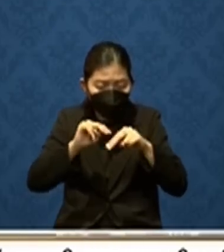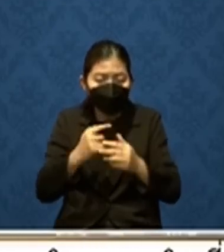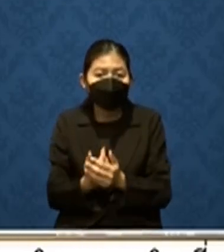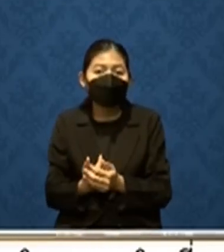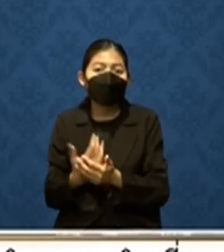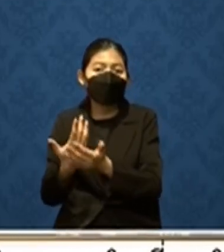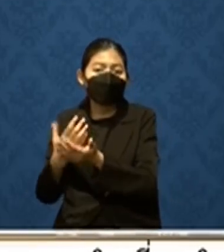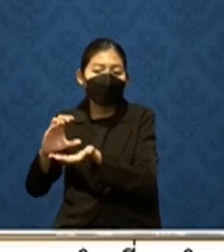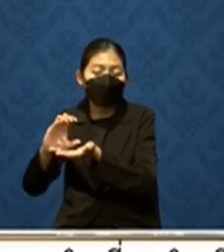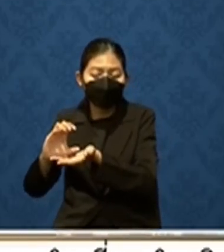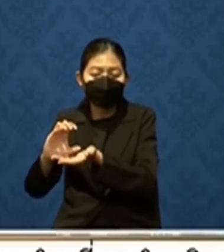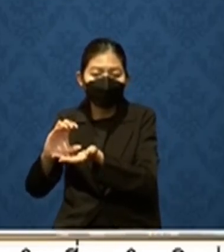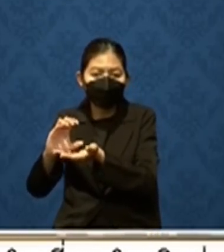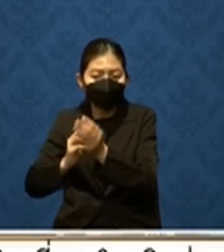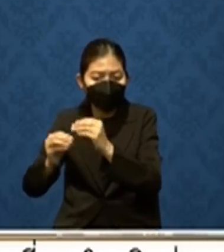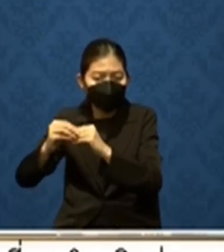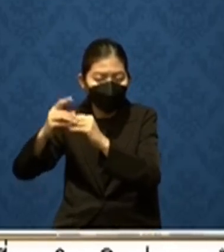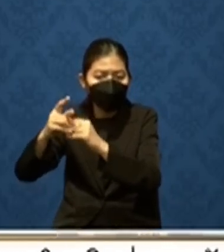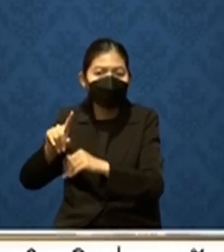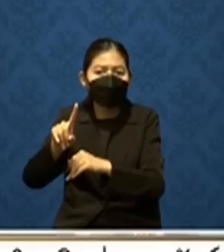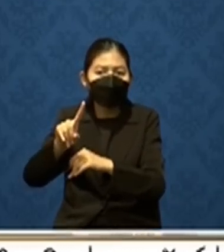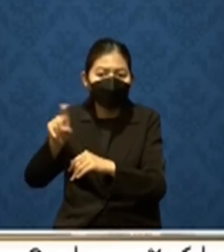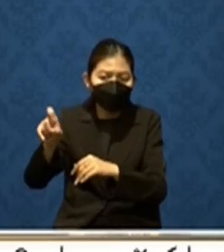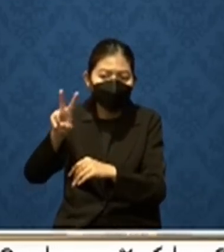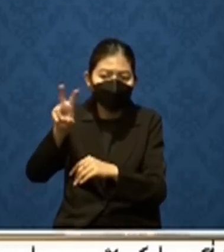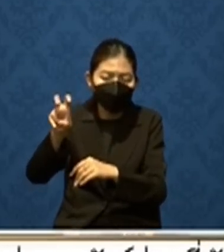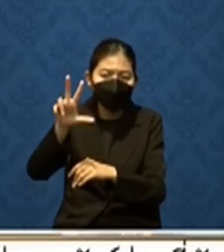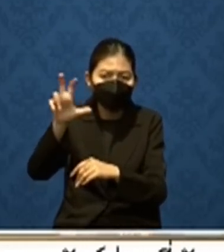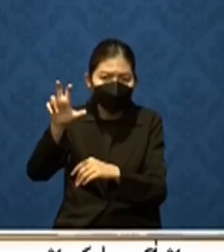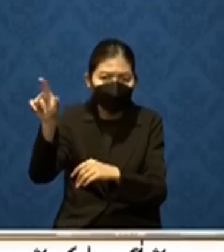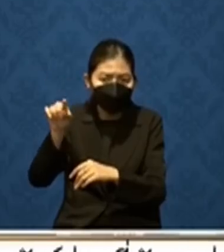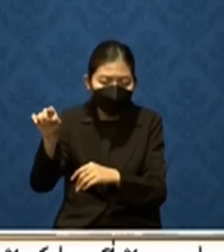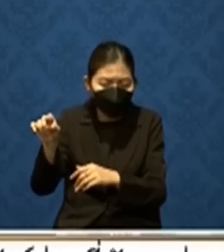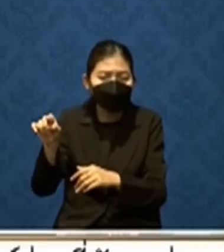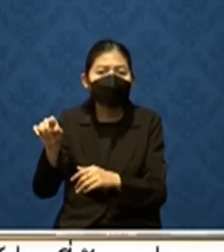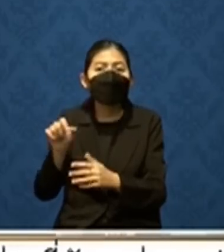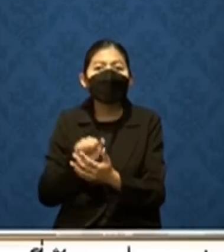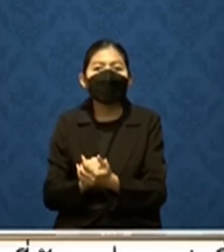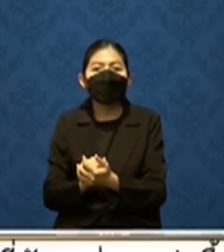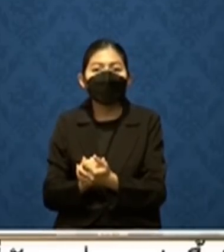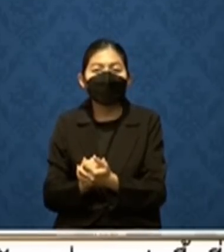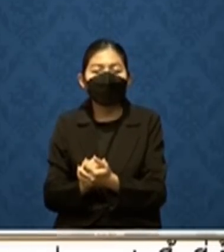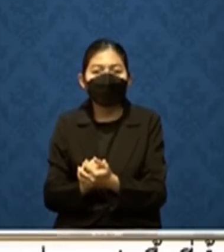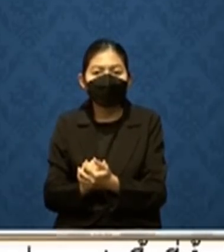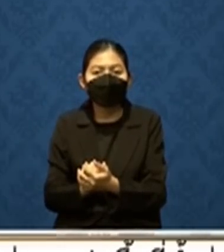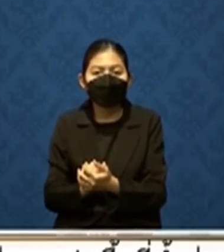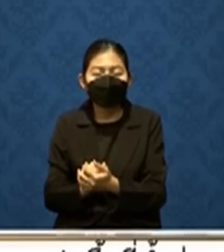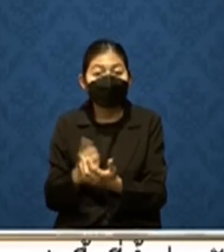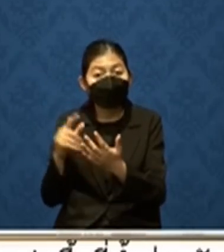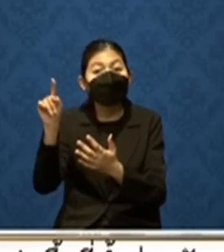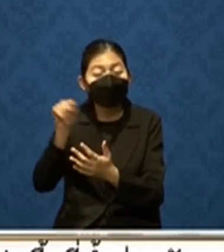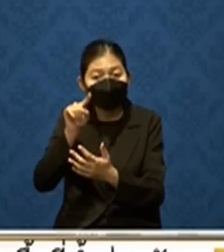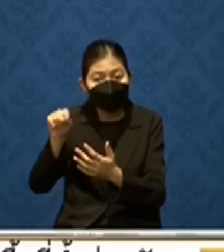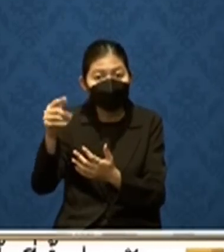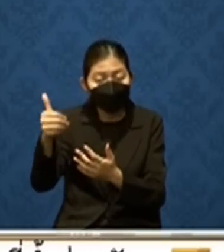โตเพิ่มขึ้นเป็น 100200 300เปิดนะครับร้อยละนะครับอย่าใช้คำว่าเปอร์เซ็นต์ก็ได้